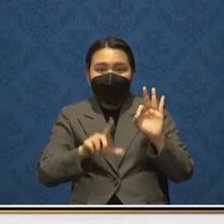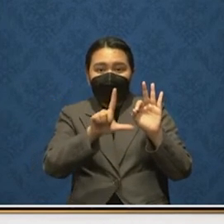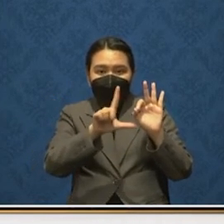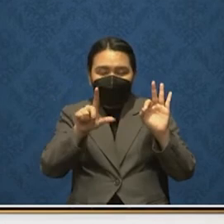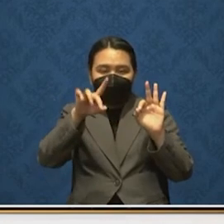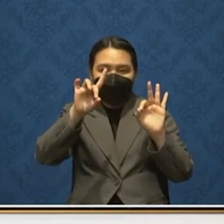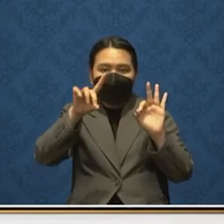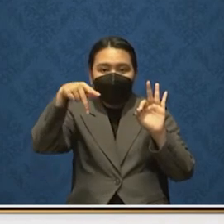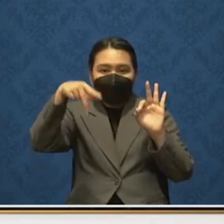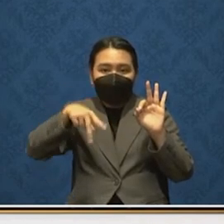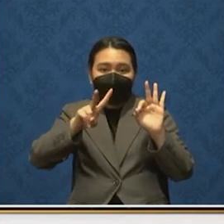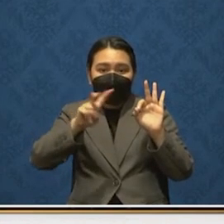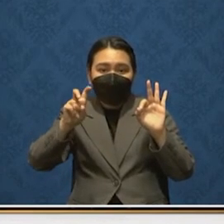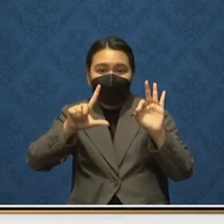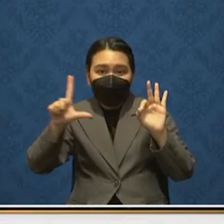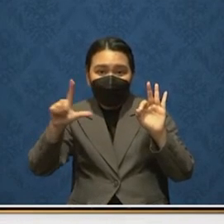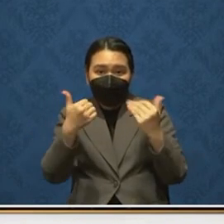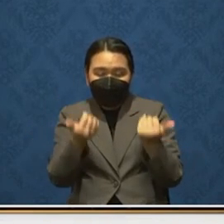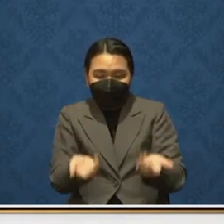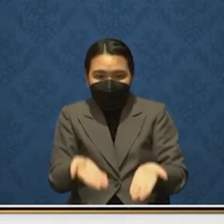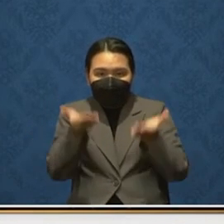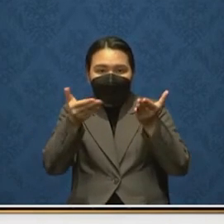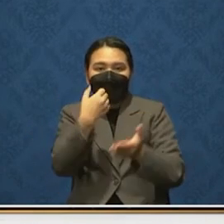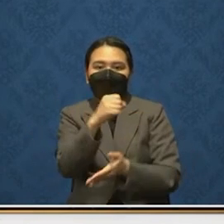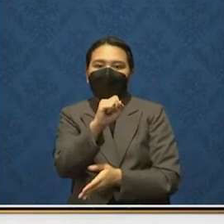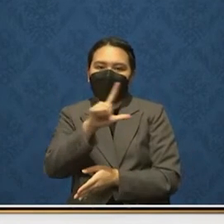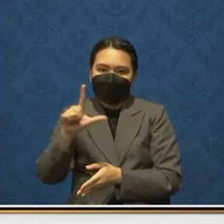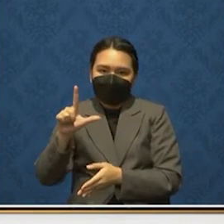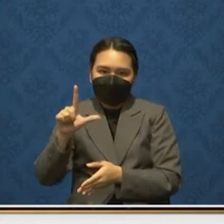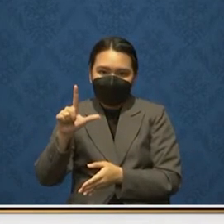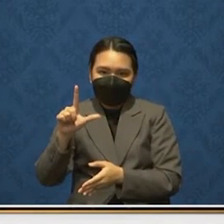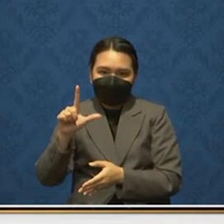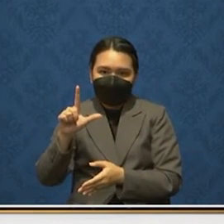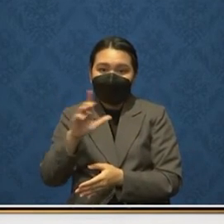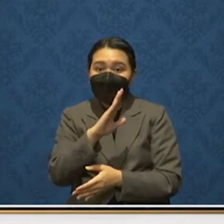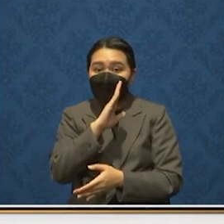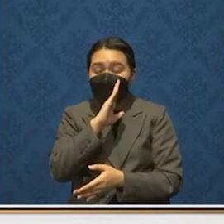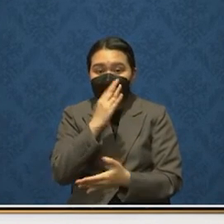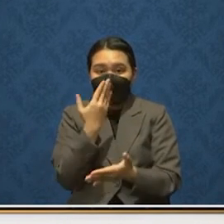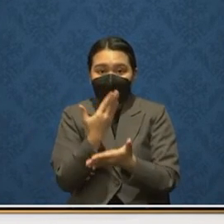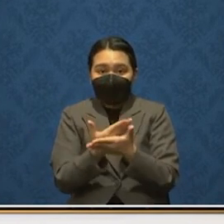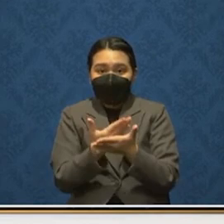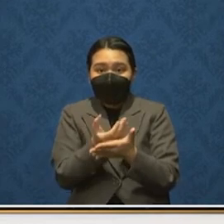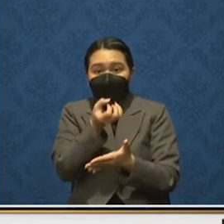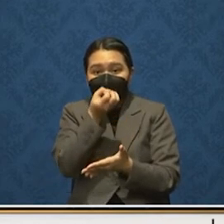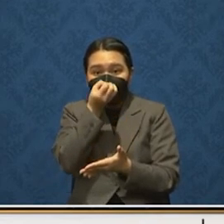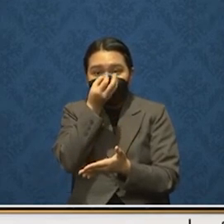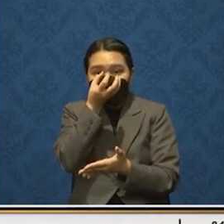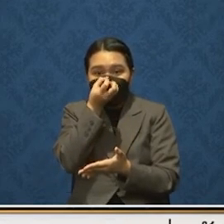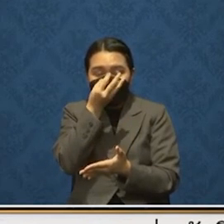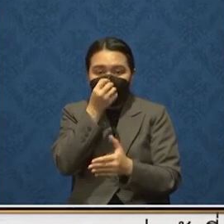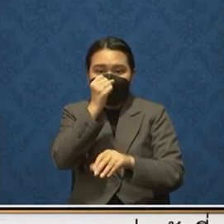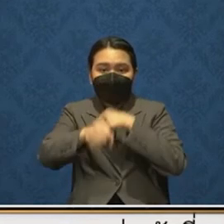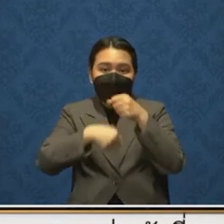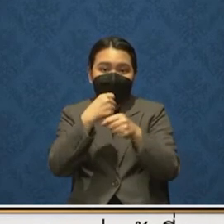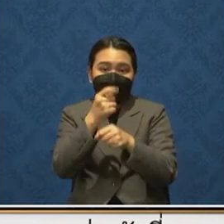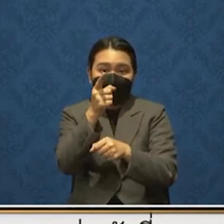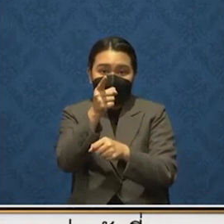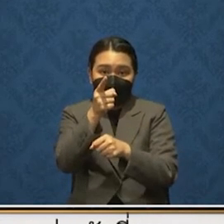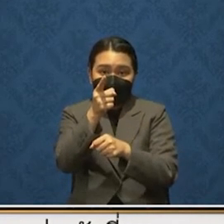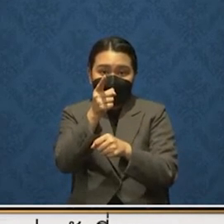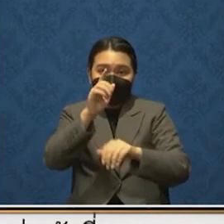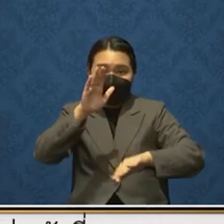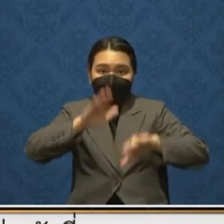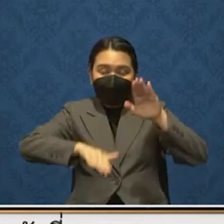กวาล้านปัจบักข้เป 10 ล้านนะครับถาเสียดอกเพี้ยปีหนึ่งก็คิเปเงิน